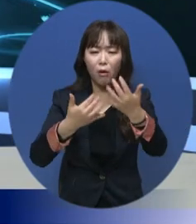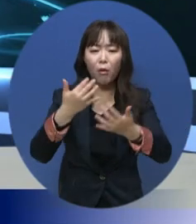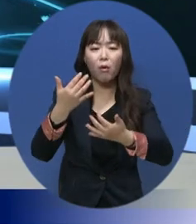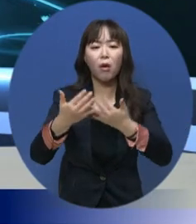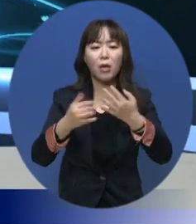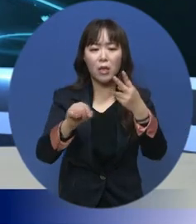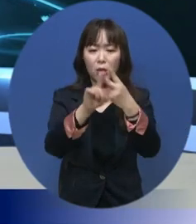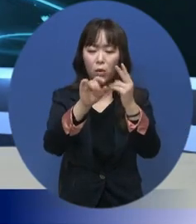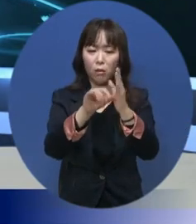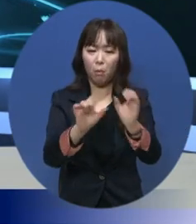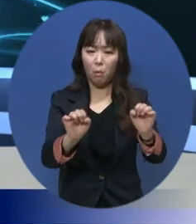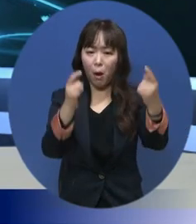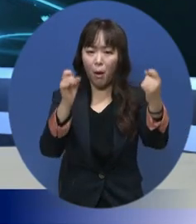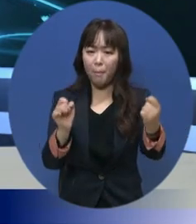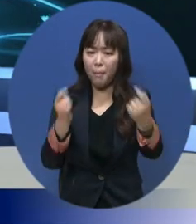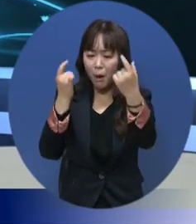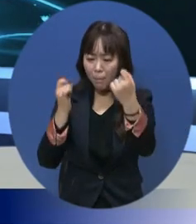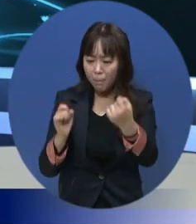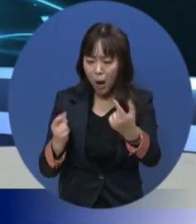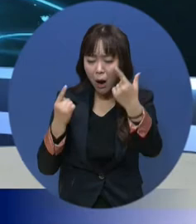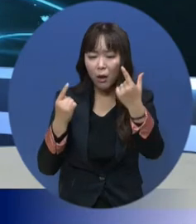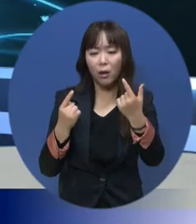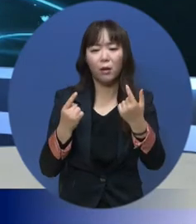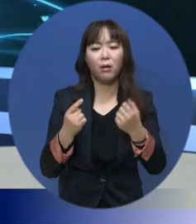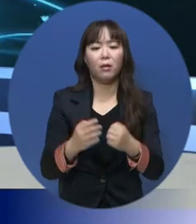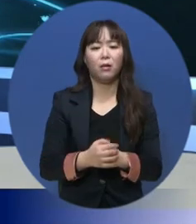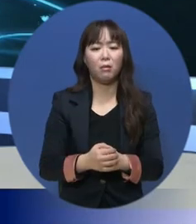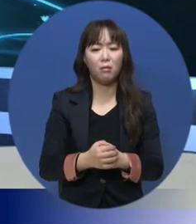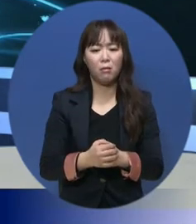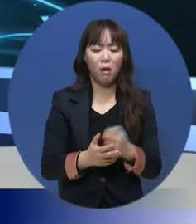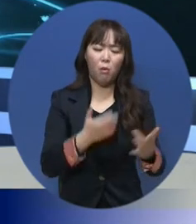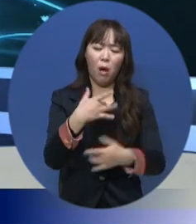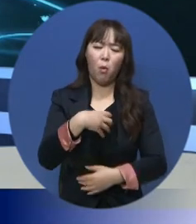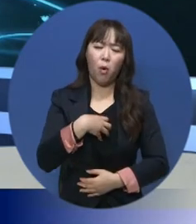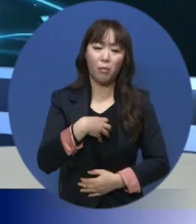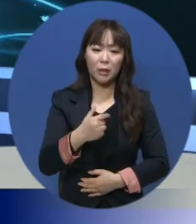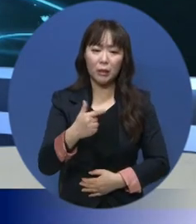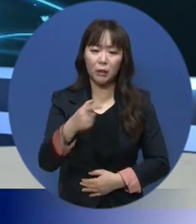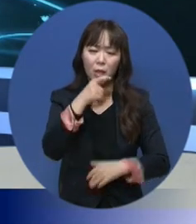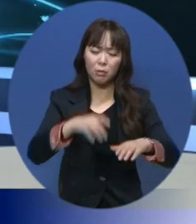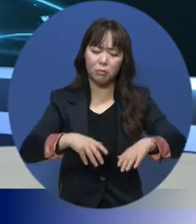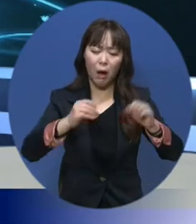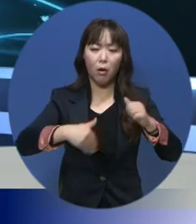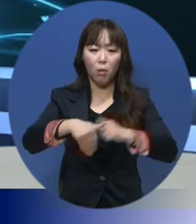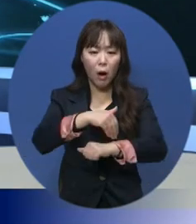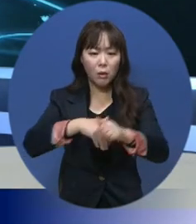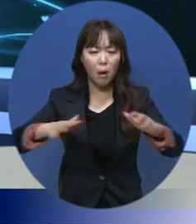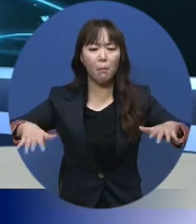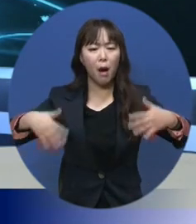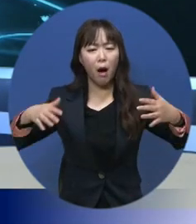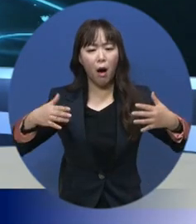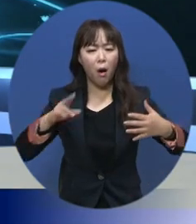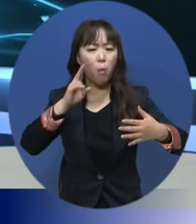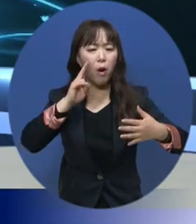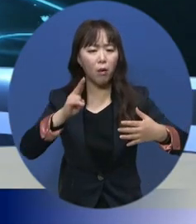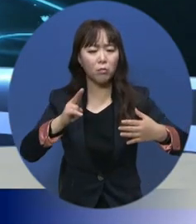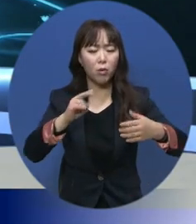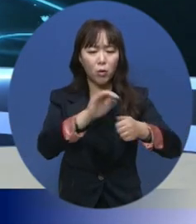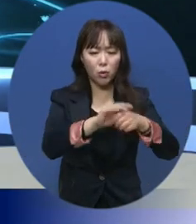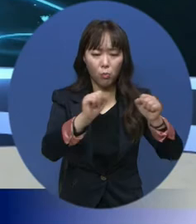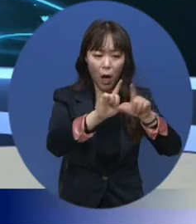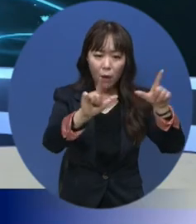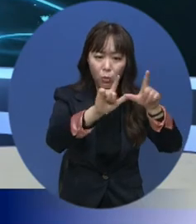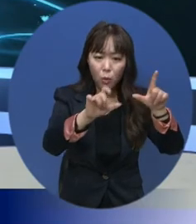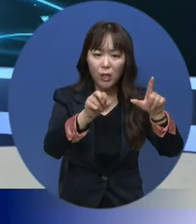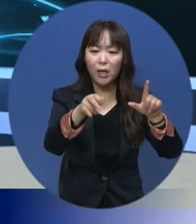2월을 동시다발적으로 발생했습니다 화질 위험을 높이는 건조한 환경에 바람까지 더해져 경북